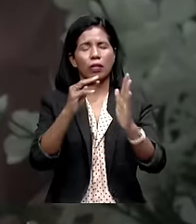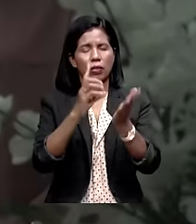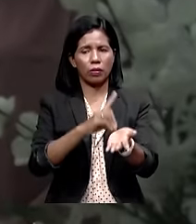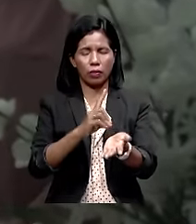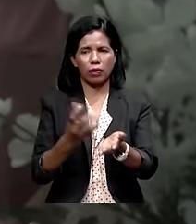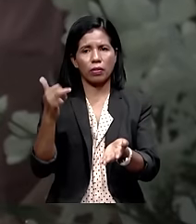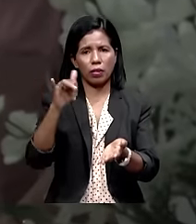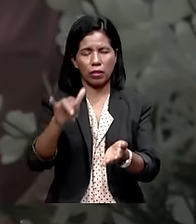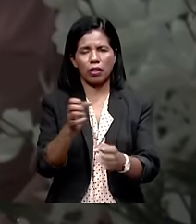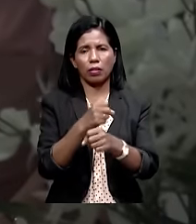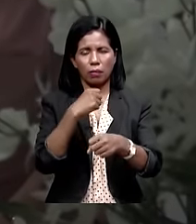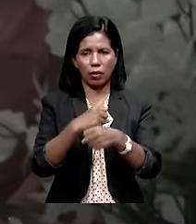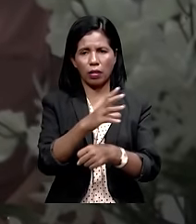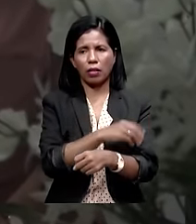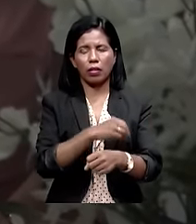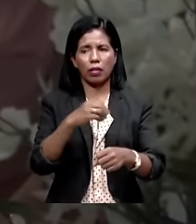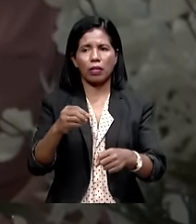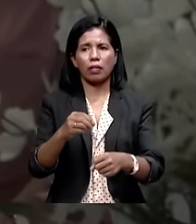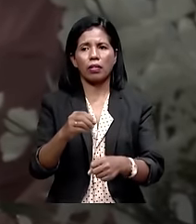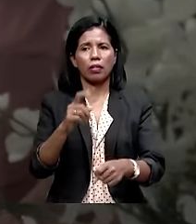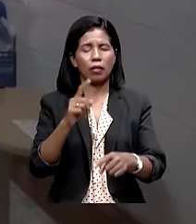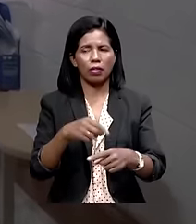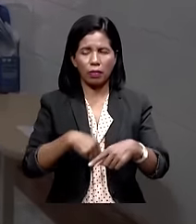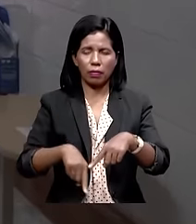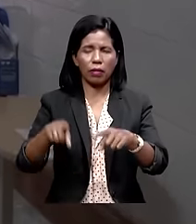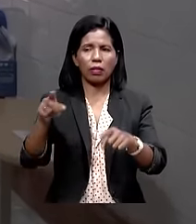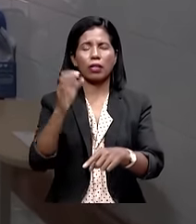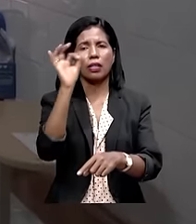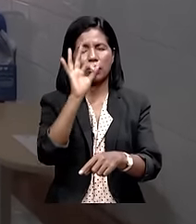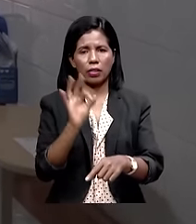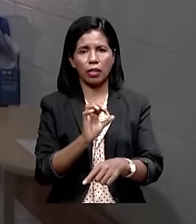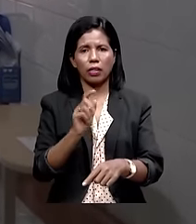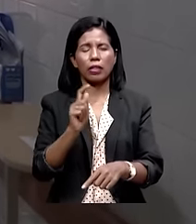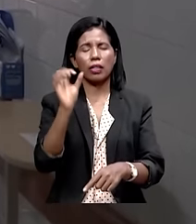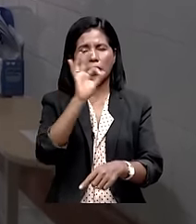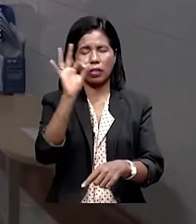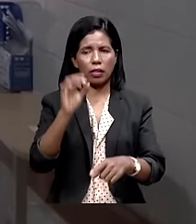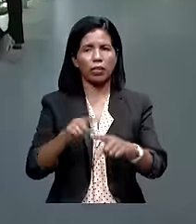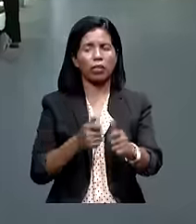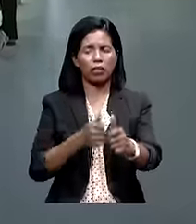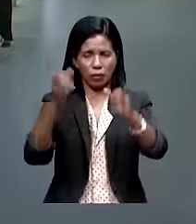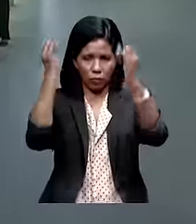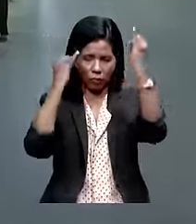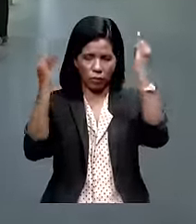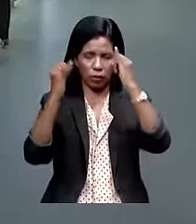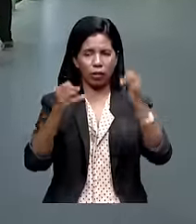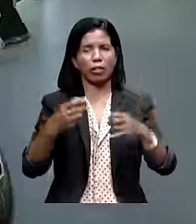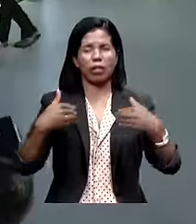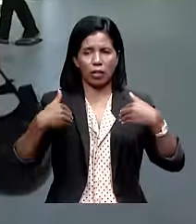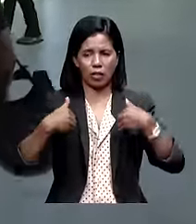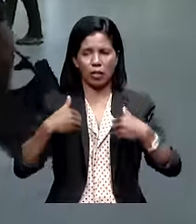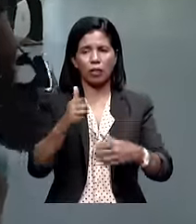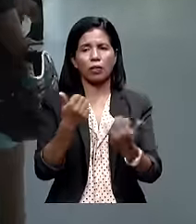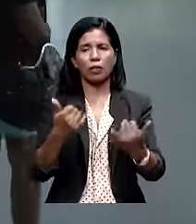ne be halu atendimento hateten a Sanami Sabino alta ona iha sexta tuku hitu da derne, mai be tuir informação ne be iha da daune a